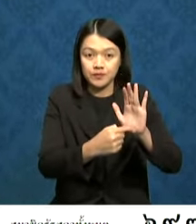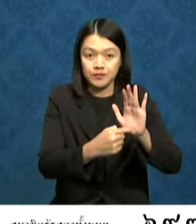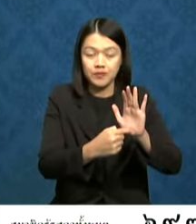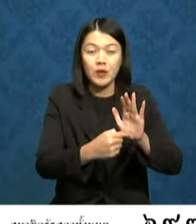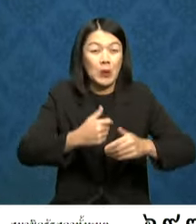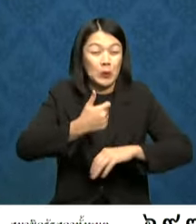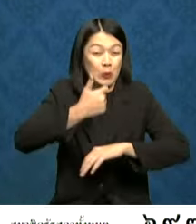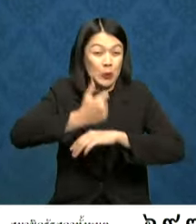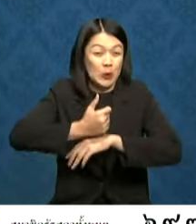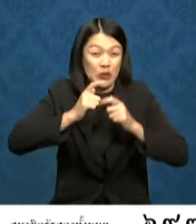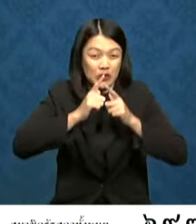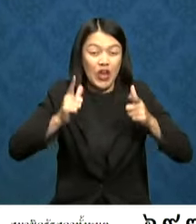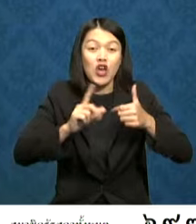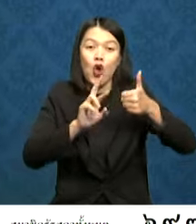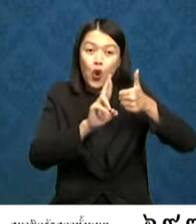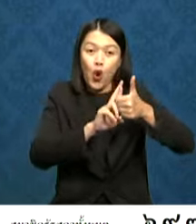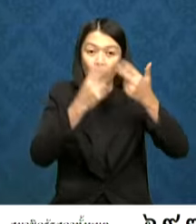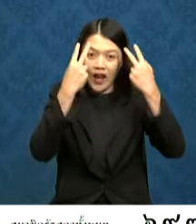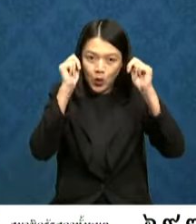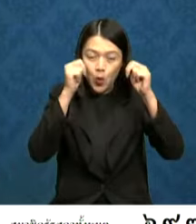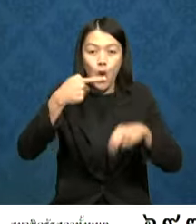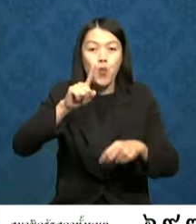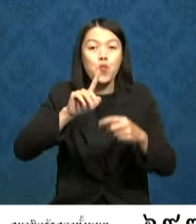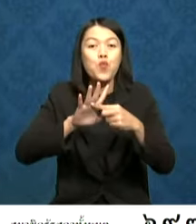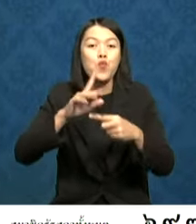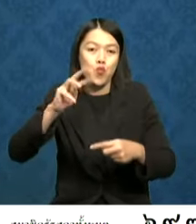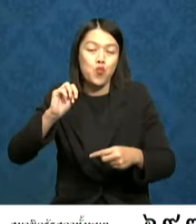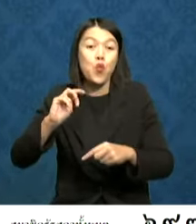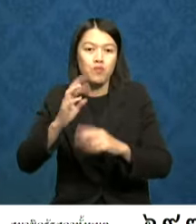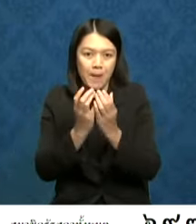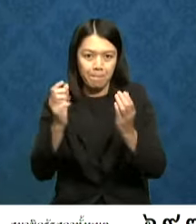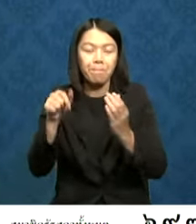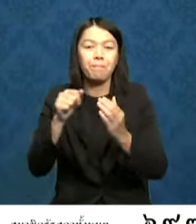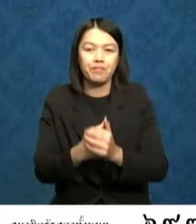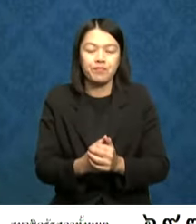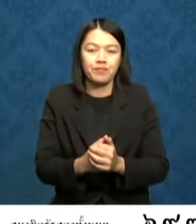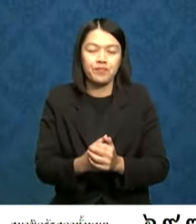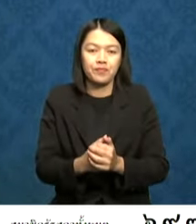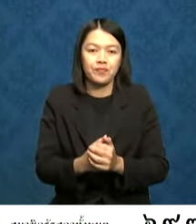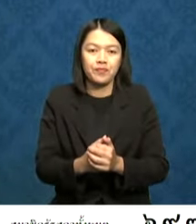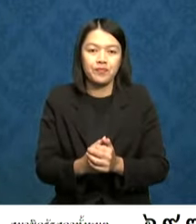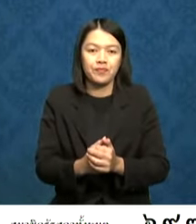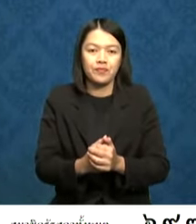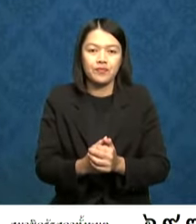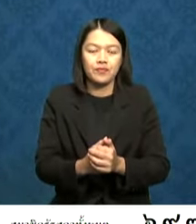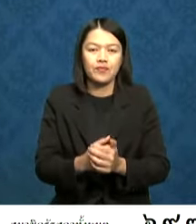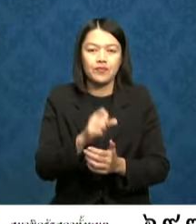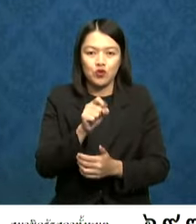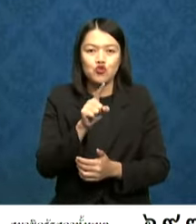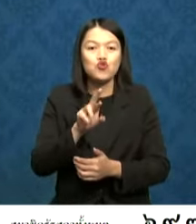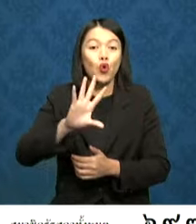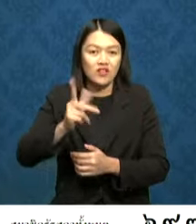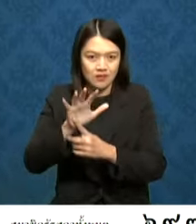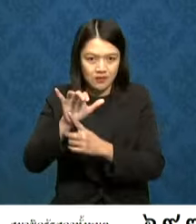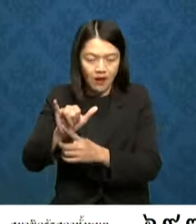ใหญ่ท่านรองนายกภูมิธรรมเวชยชัยท่านสหายสอนชัย